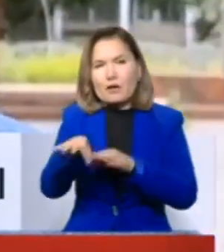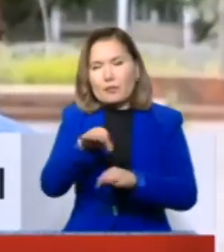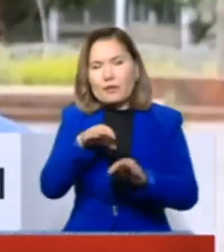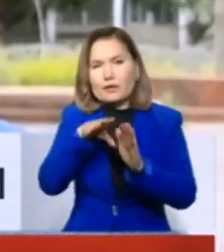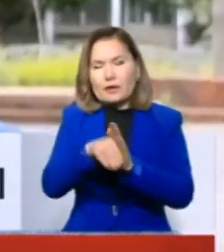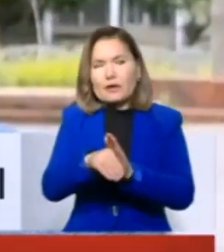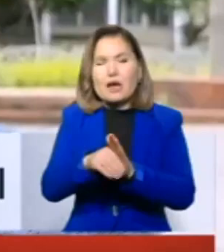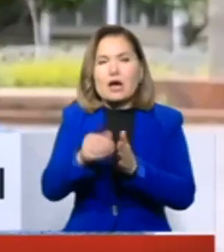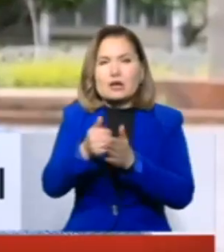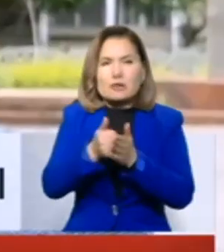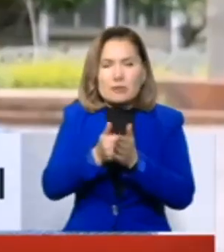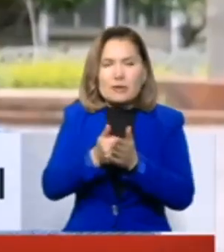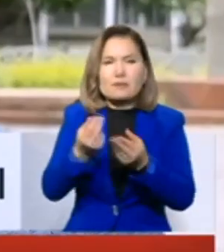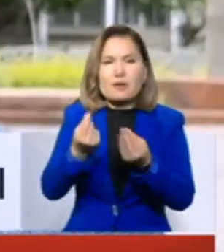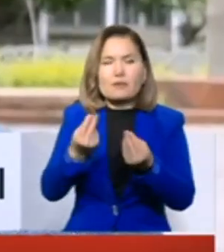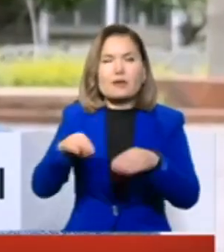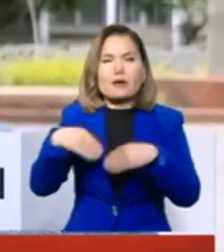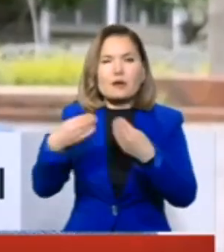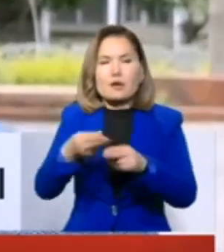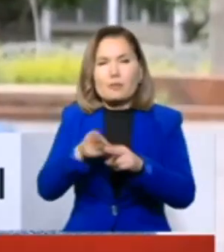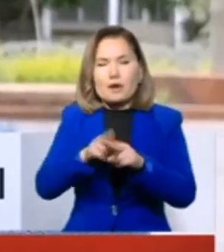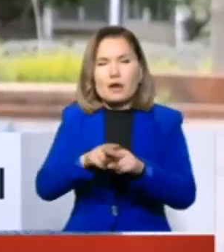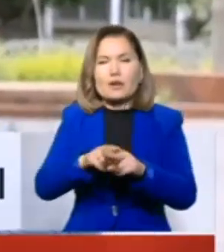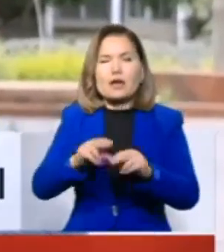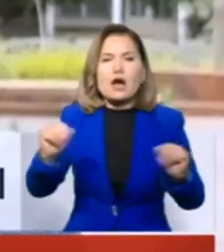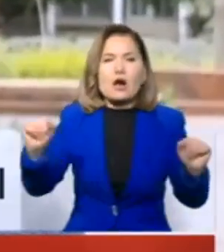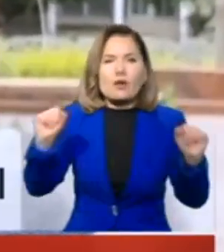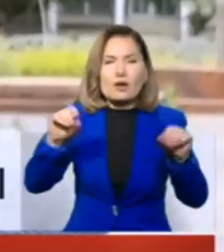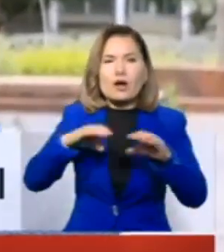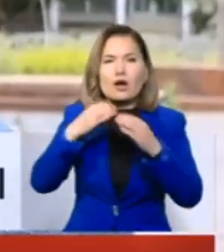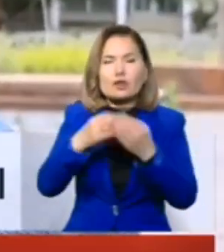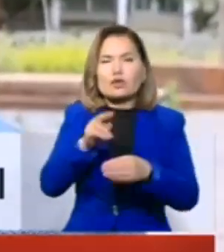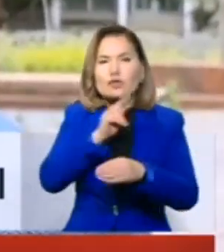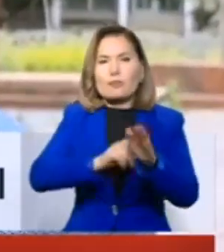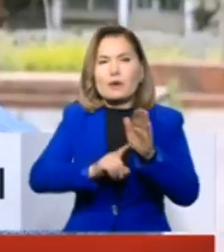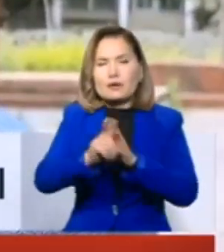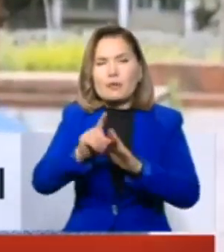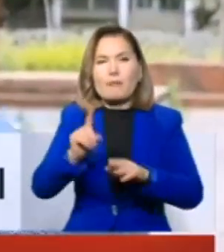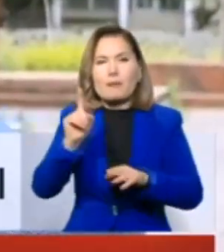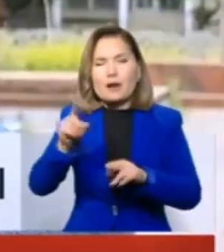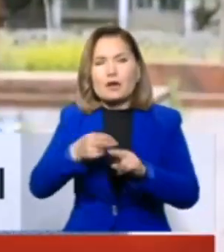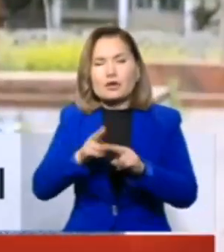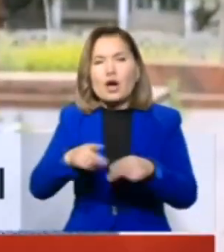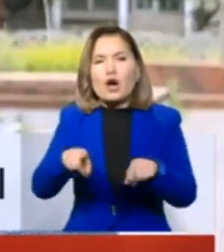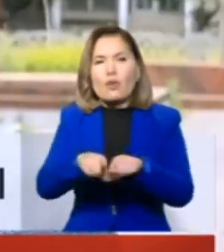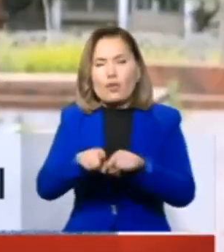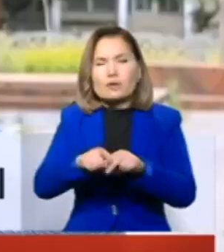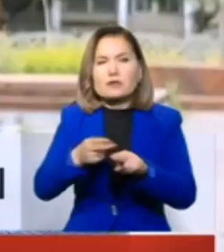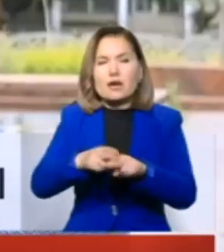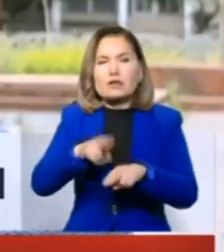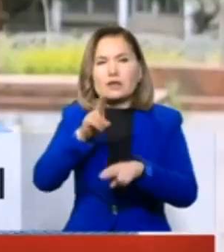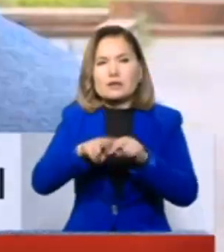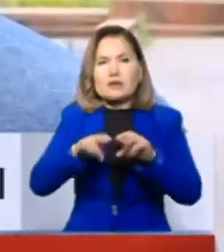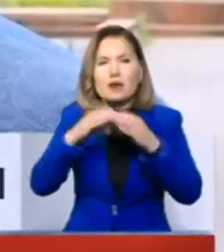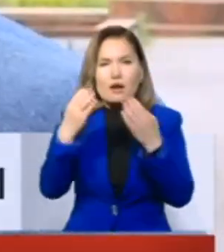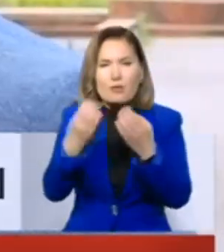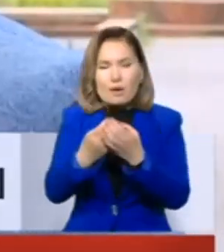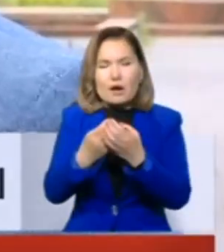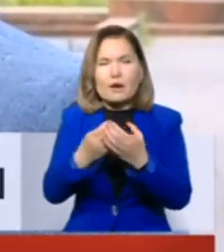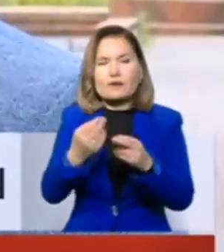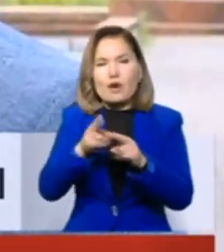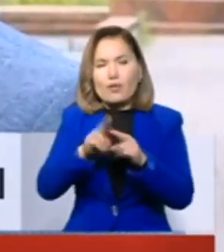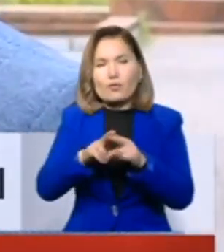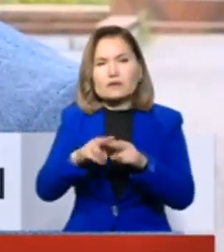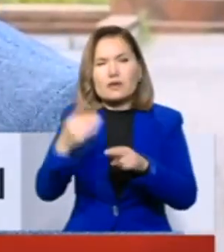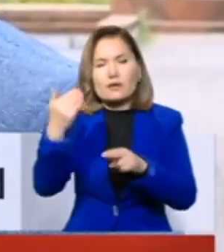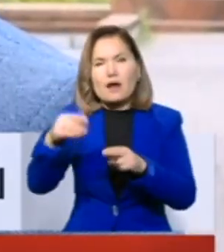8 ба, 10 ба тура сондай спорт кешен бірдей жұмысын бастаған етін. Бірақтан тура осы тұрып қалды. Бұл жерде